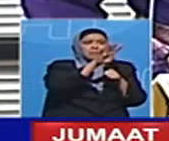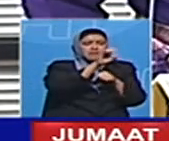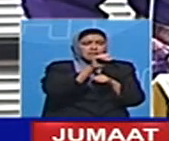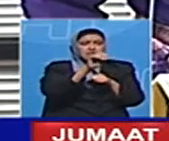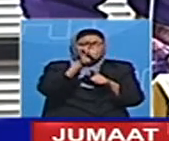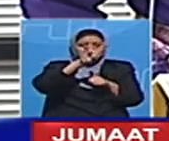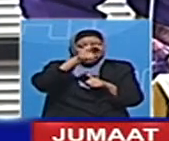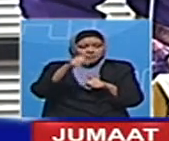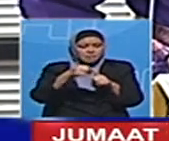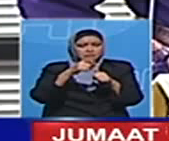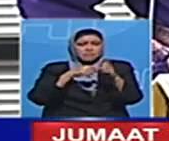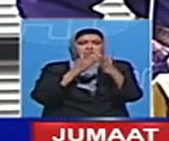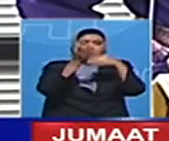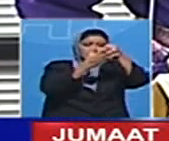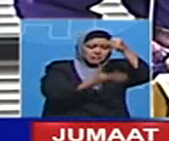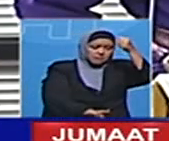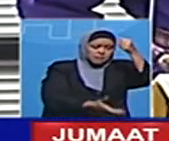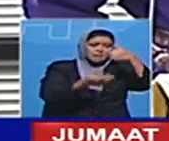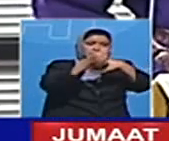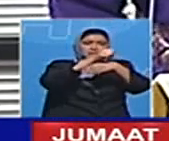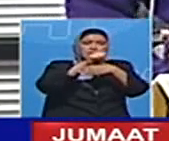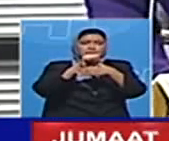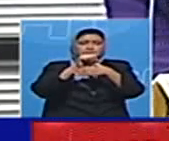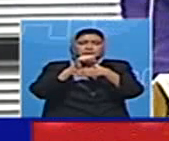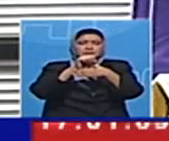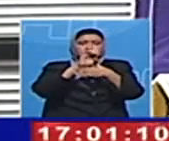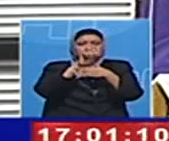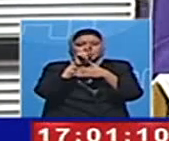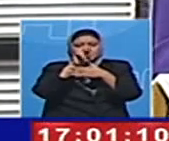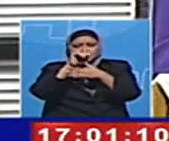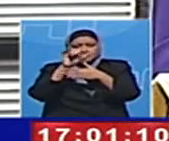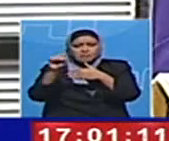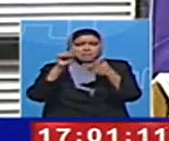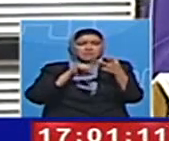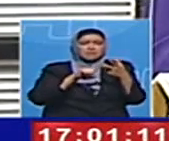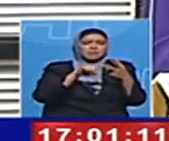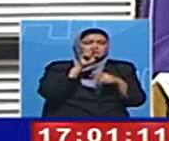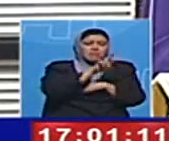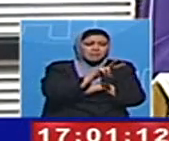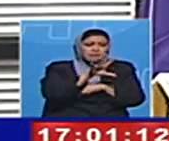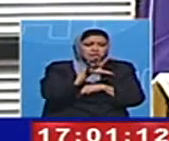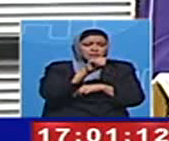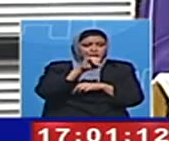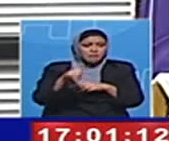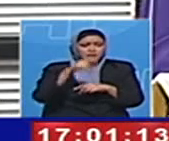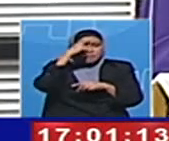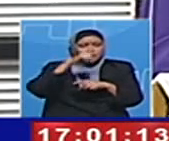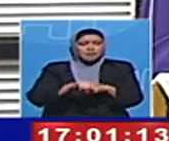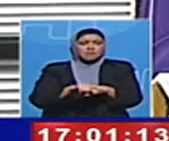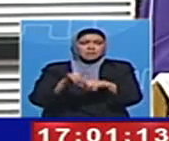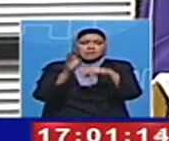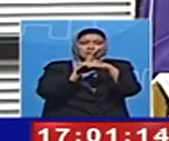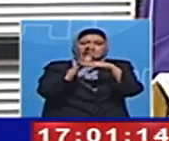Kepada dana ekuiti nasional berhad atau equinas kedua R50 juta Kepada perbadanan